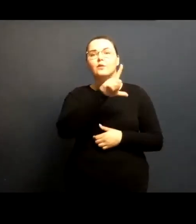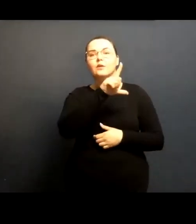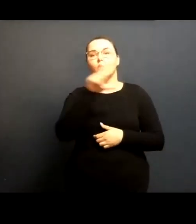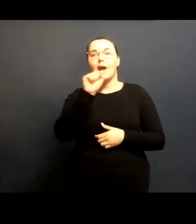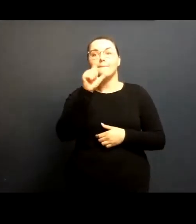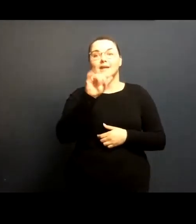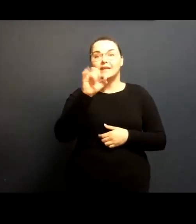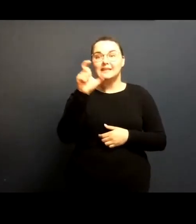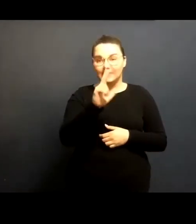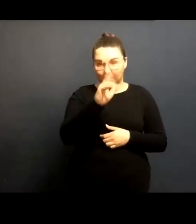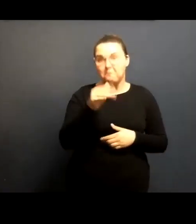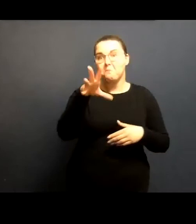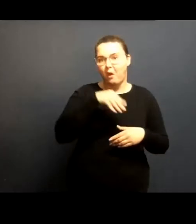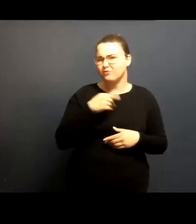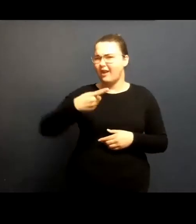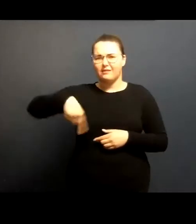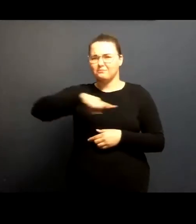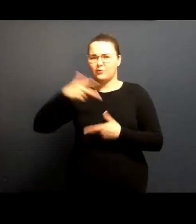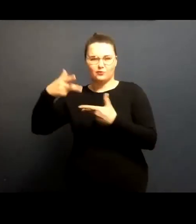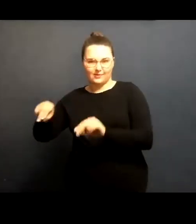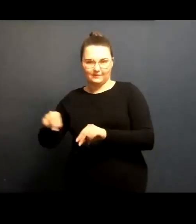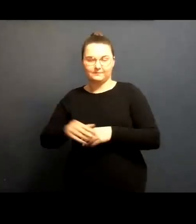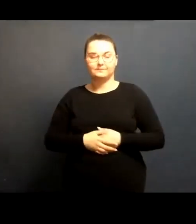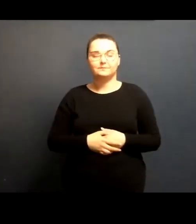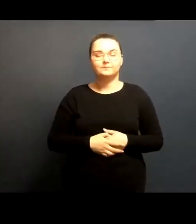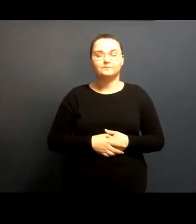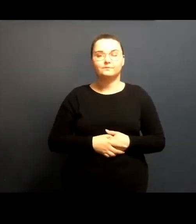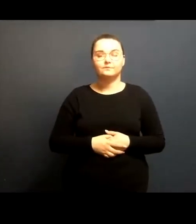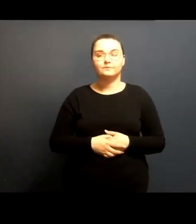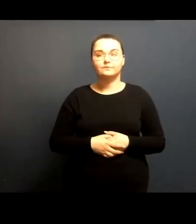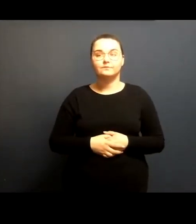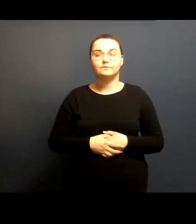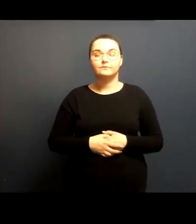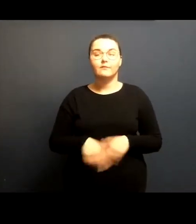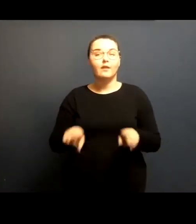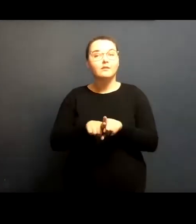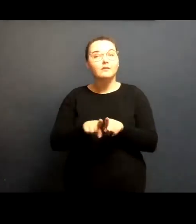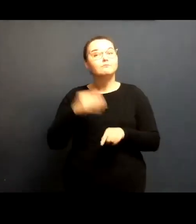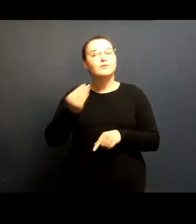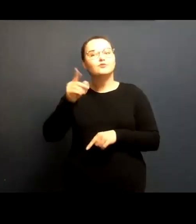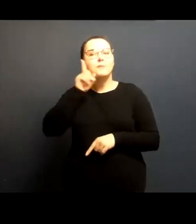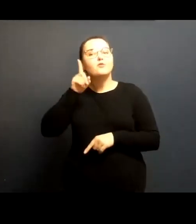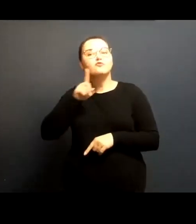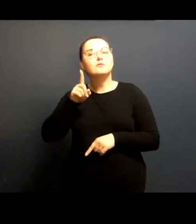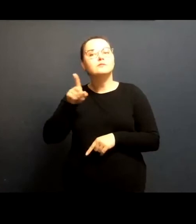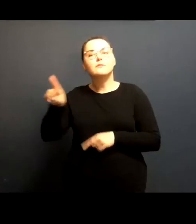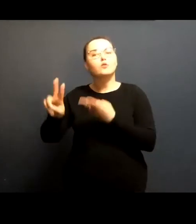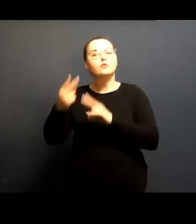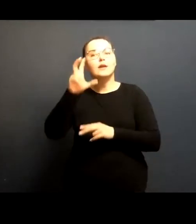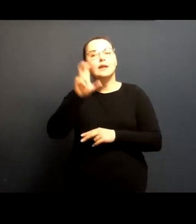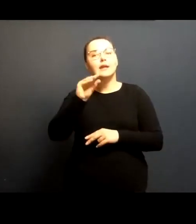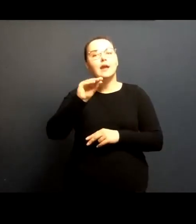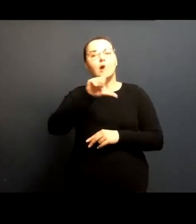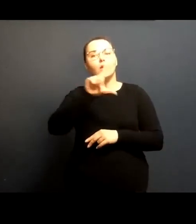wieku z dużo młodszą kobietą. No i taka wypowiedź z Chełmna mężczyzny. Na nago się